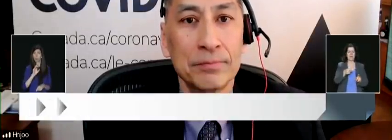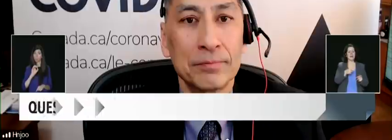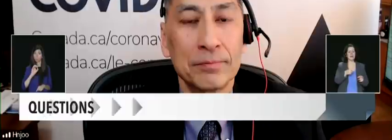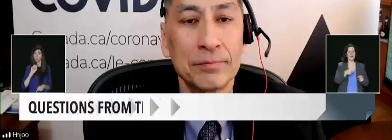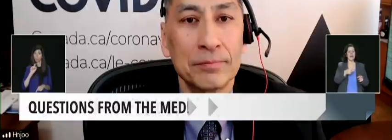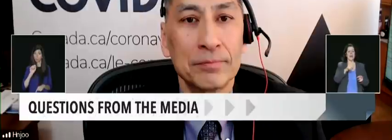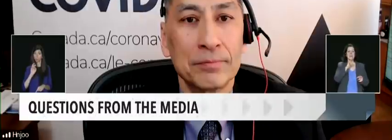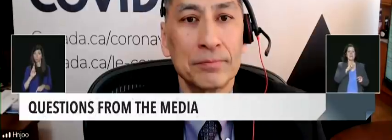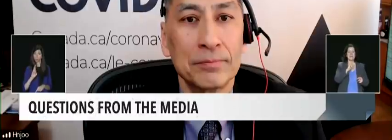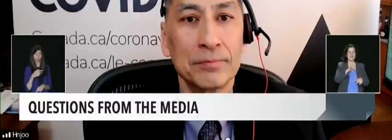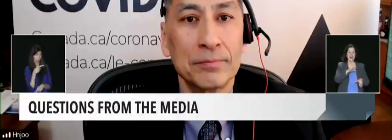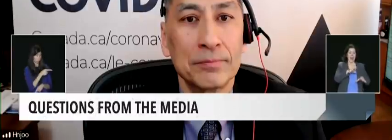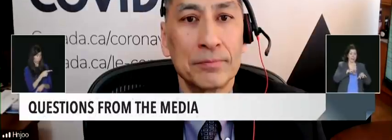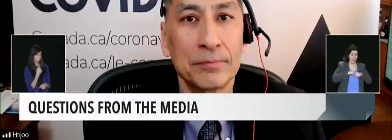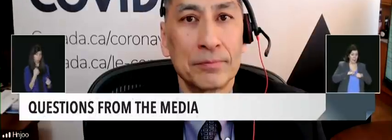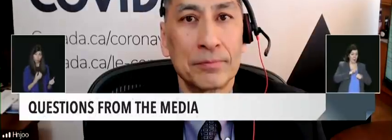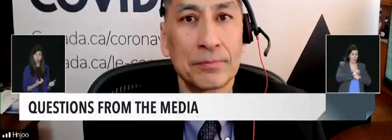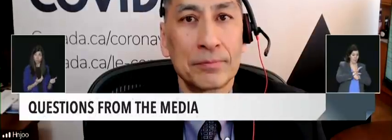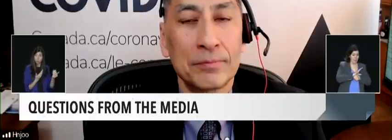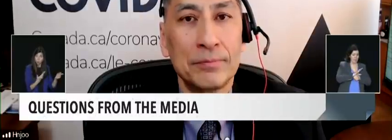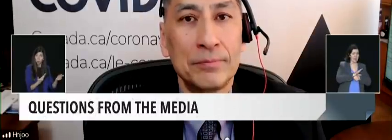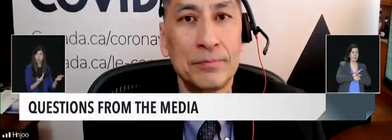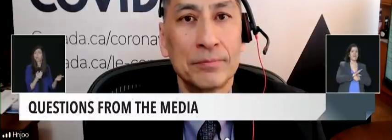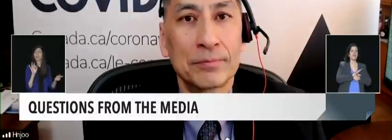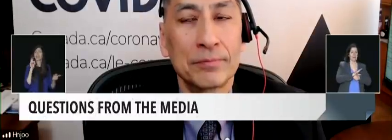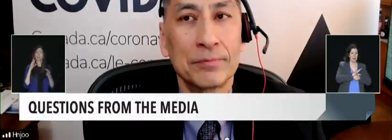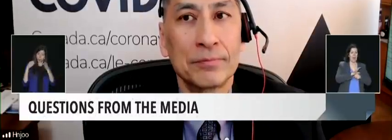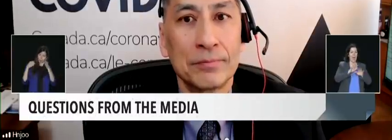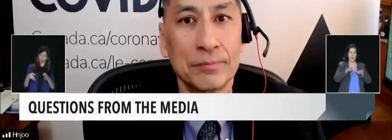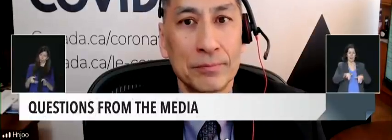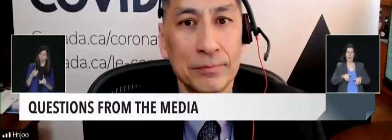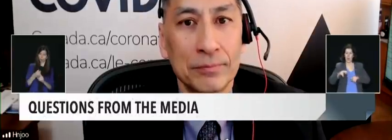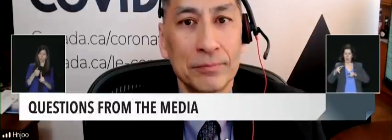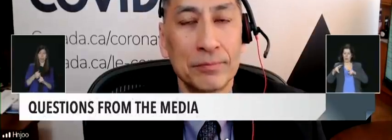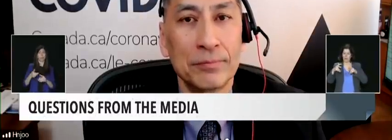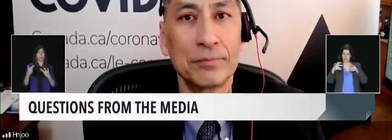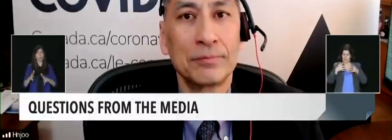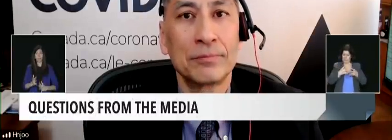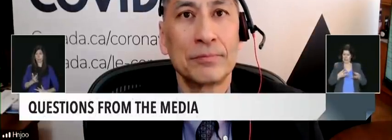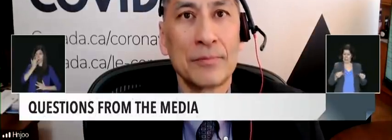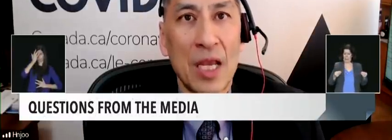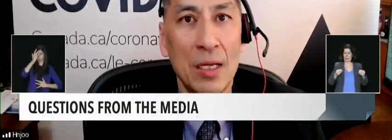de leurs symptômes ou c'est préférable d'attendre? Certains parlent de trois mois. C'est quoi votre position là-dessus?